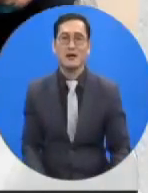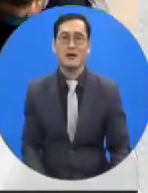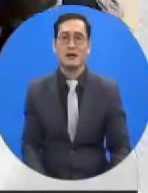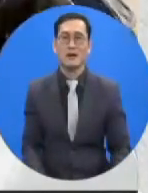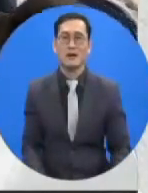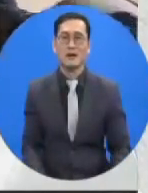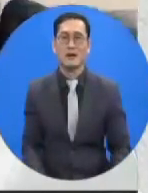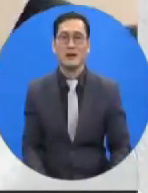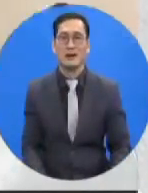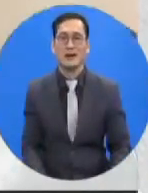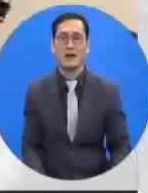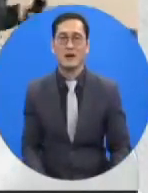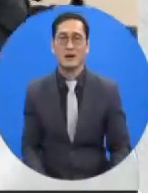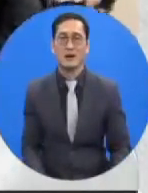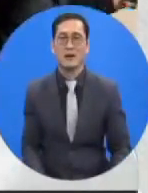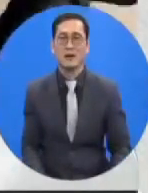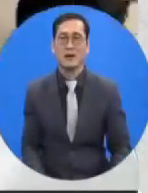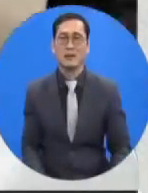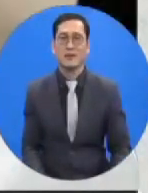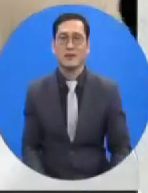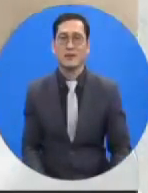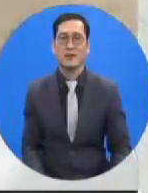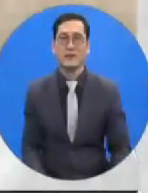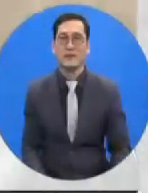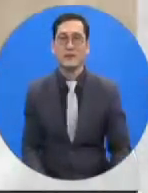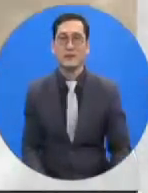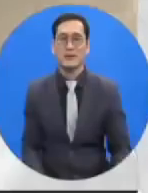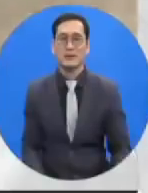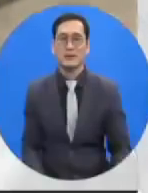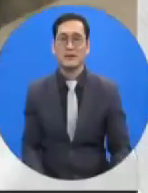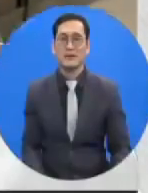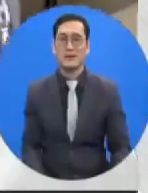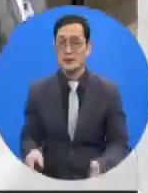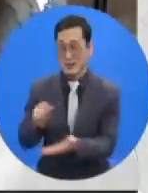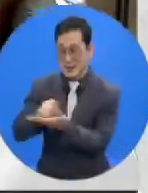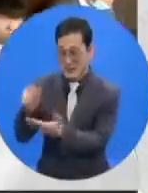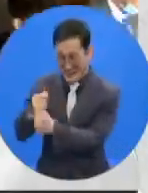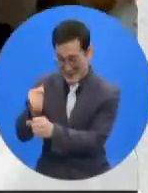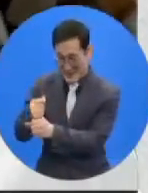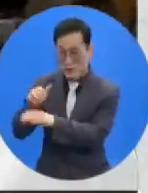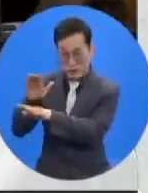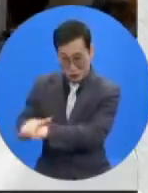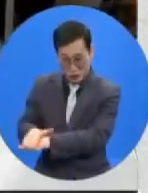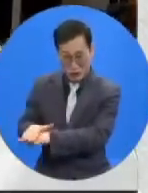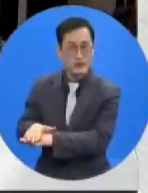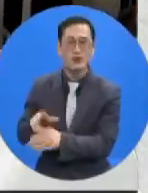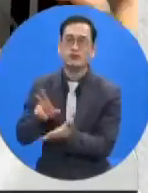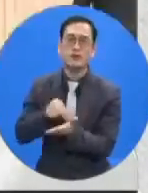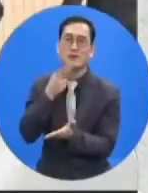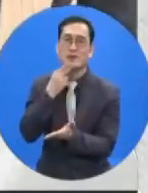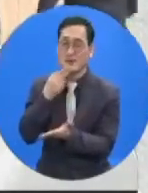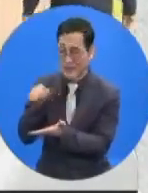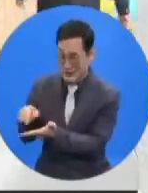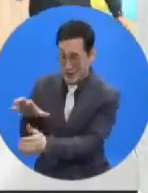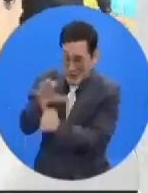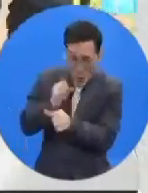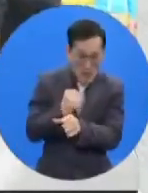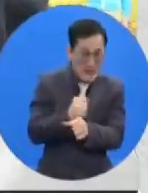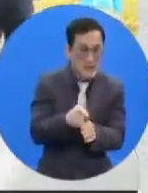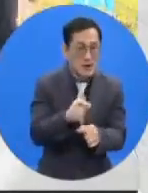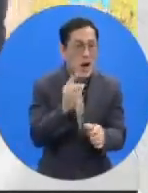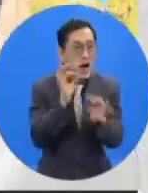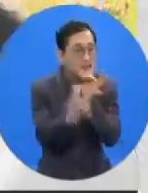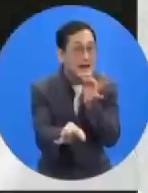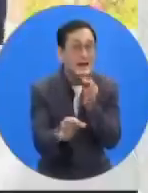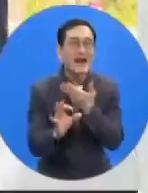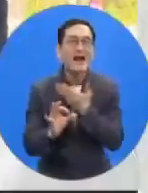하나 써가지고 책상 서랍에 넣어도 되는 거죠. 예. 그걸 써먹었을 때가 문제가 되거든요. 그렇기 때문에 사문서 위조는 항상 그 행사죄하고